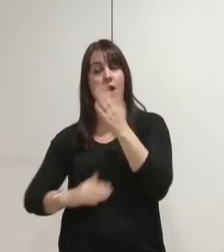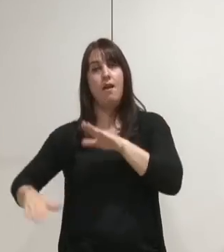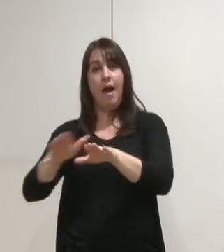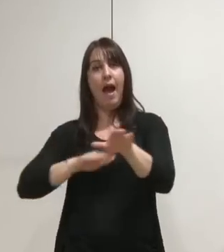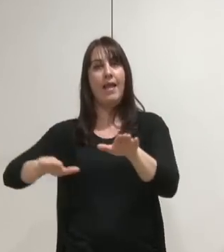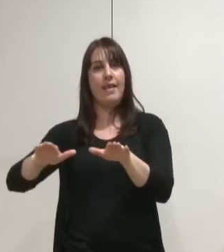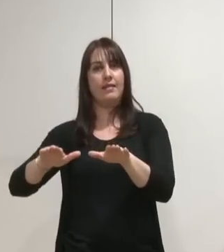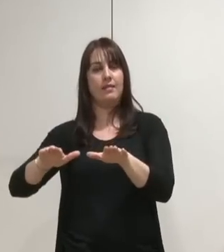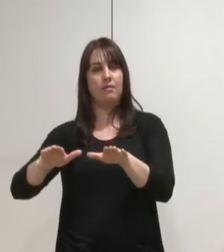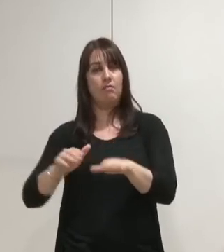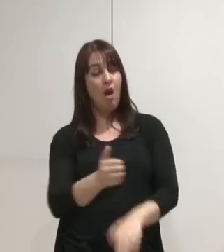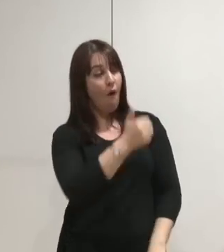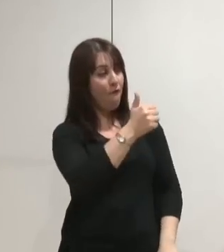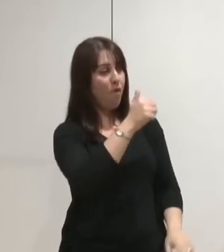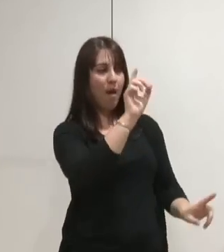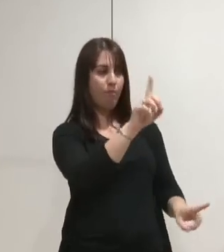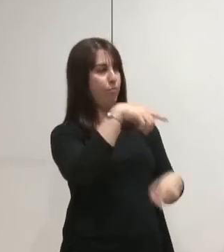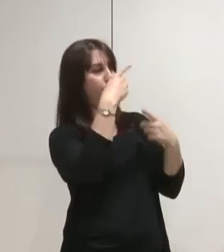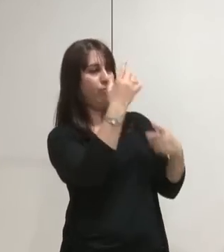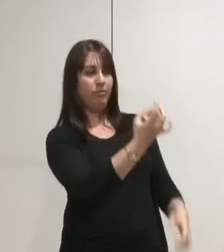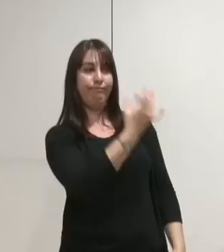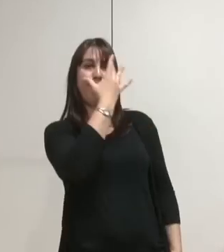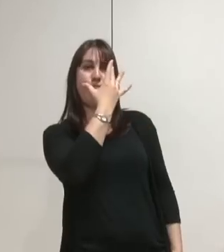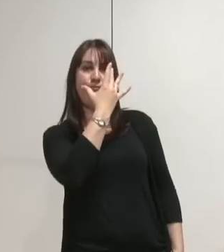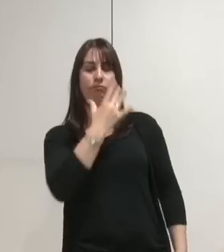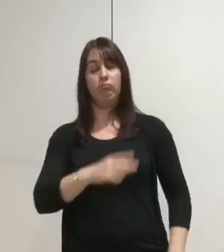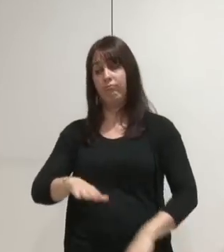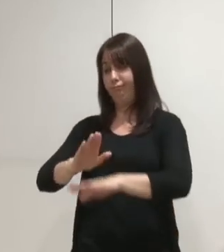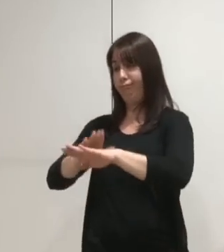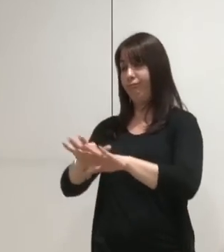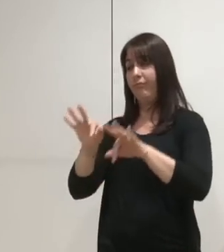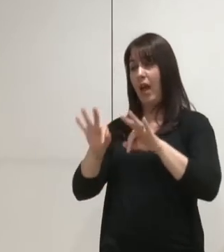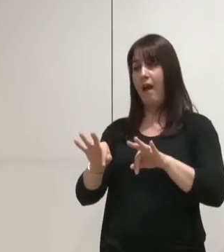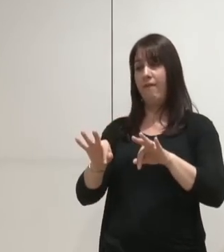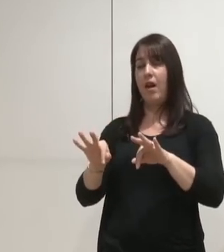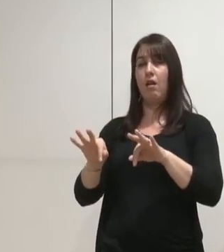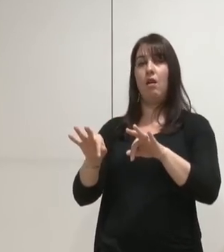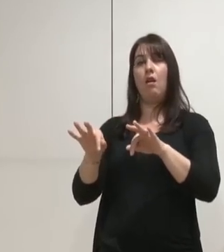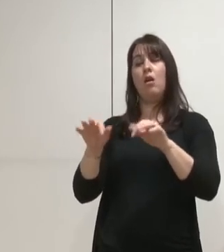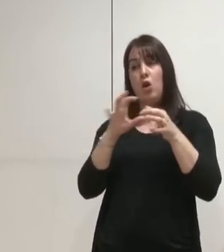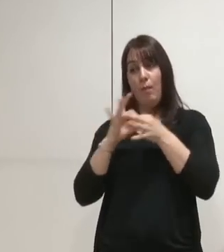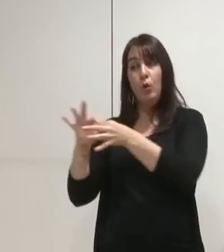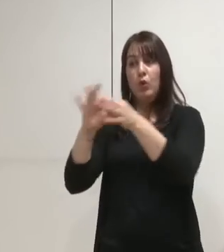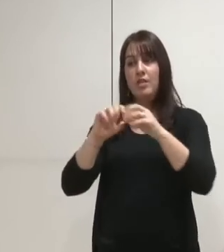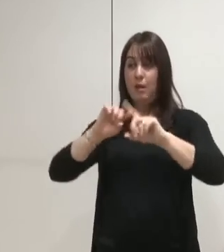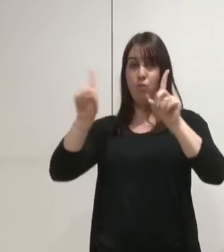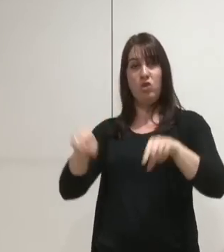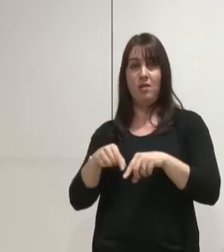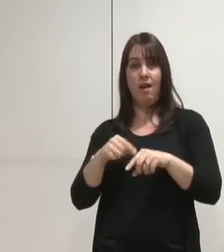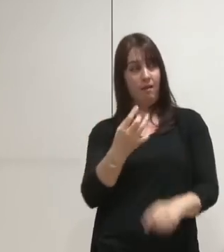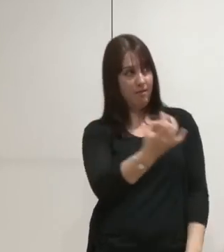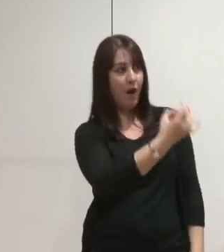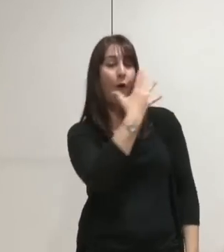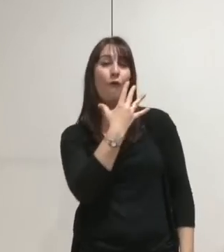et vous nous avez opposé le principe de l'unité budgétaire pour refuser notre demande de